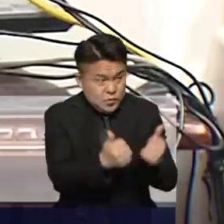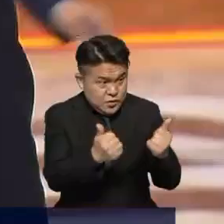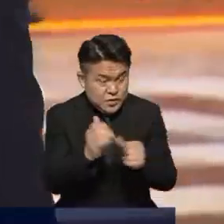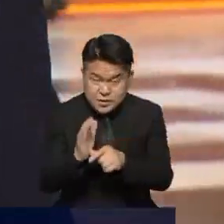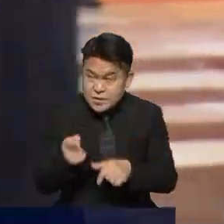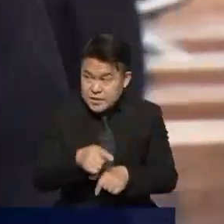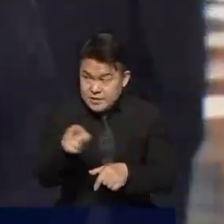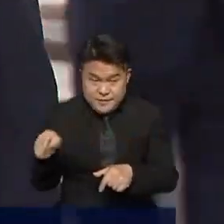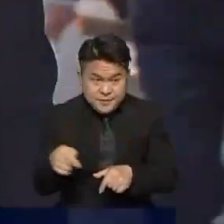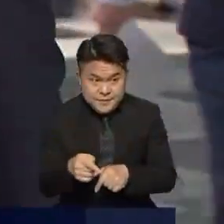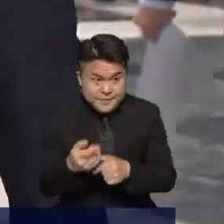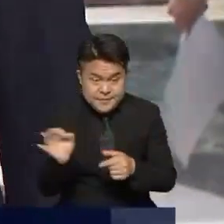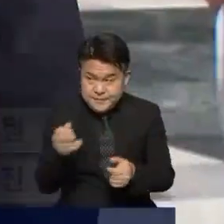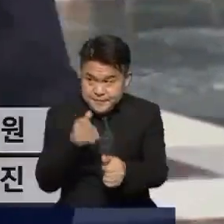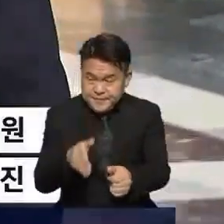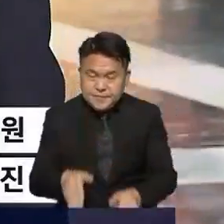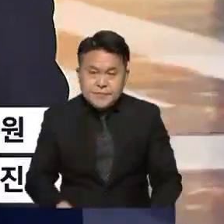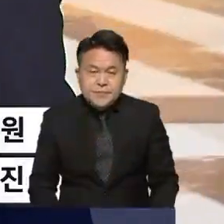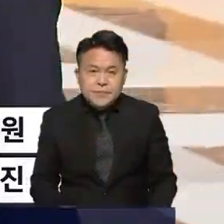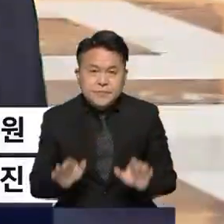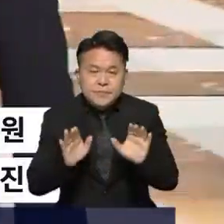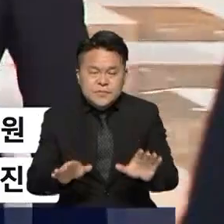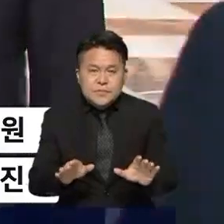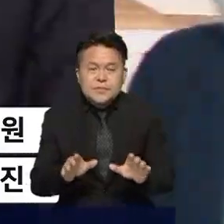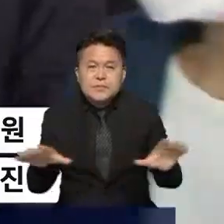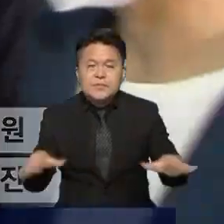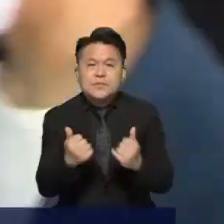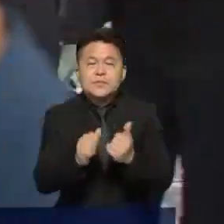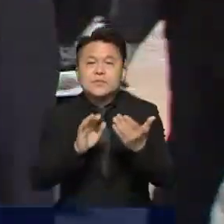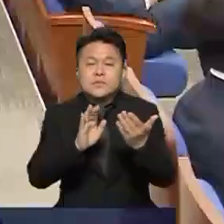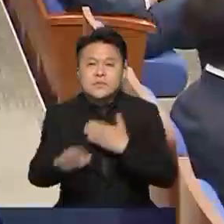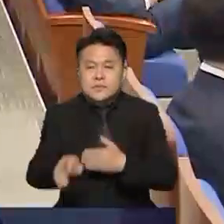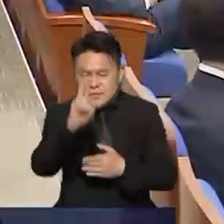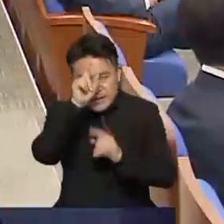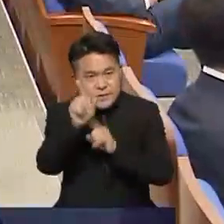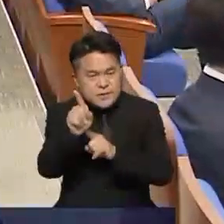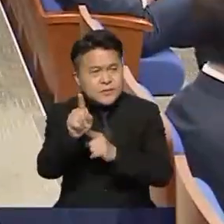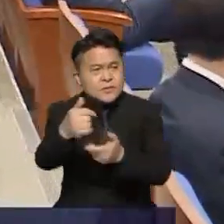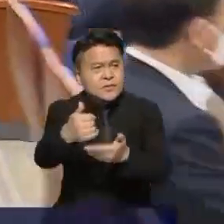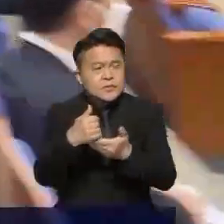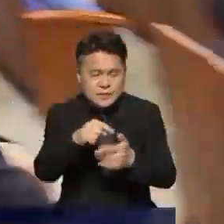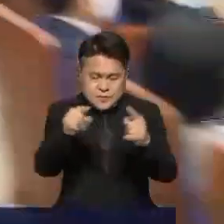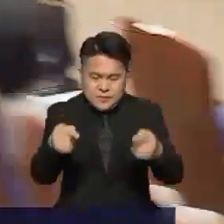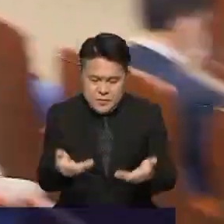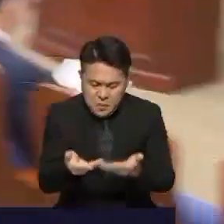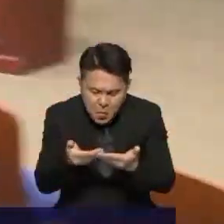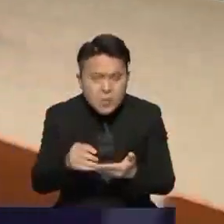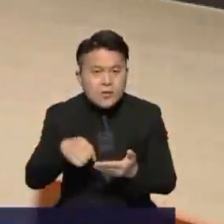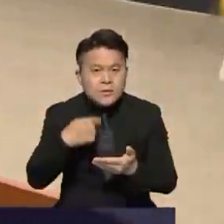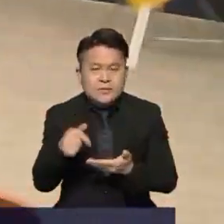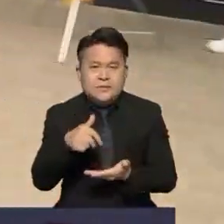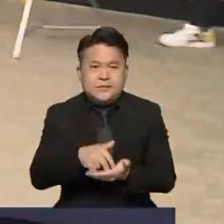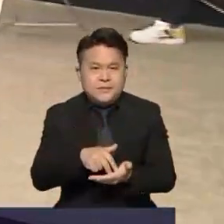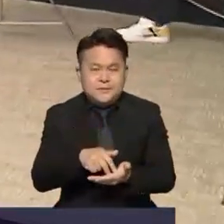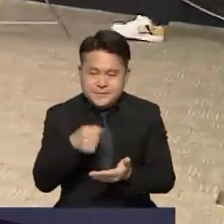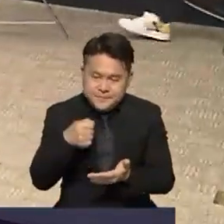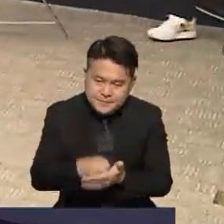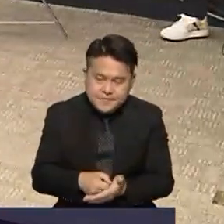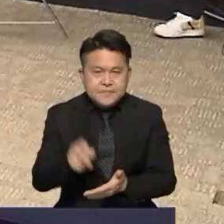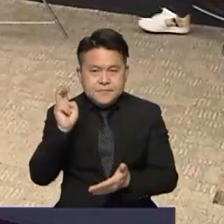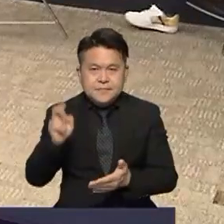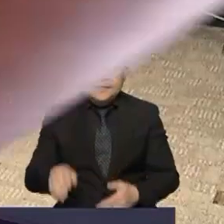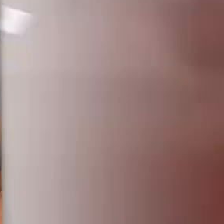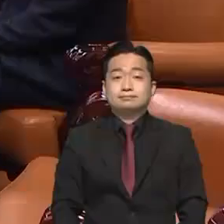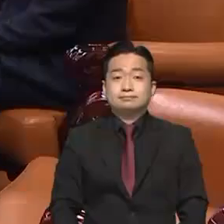요구합니다. 여야는 오늘 오전 의원총회를 열고 박 의장의 중재안을 논의한 뒤 입장을 정리할 계획입니다. SBS 손형환입니다.